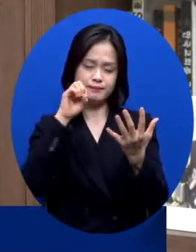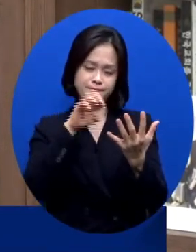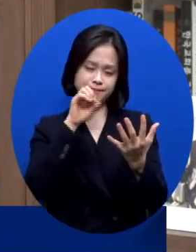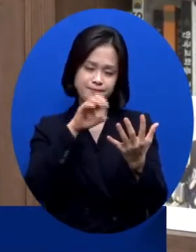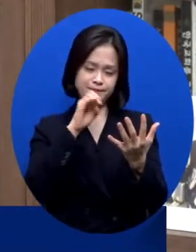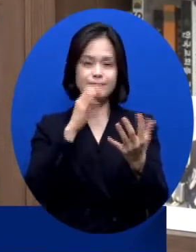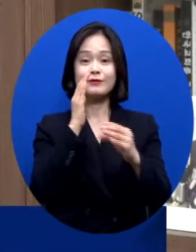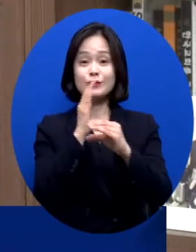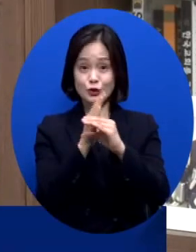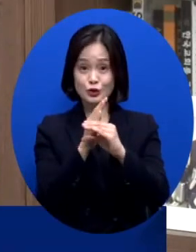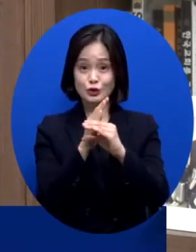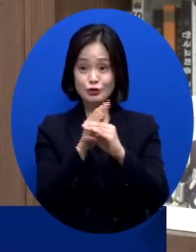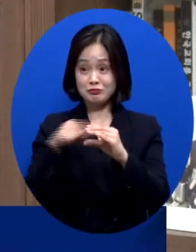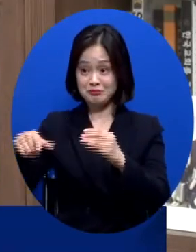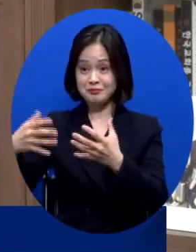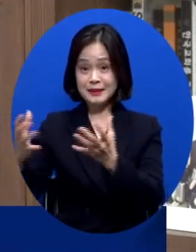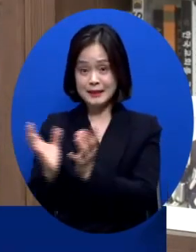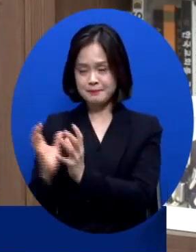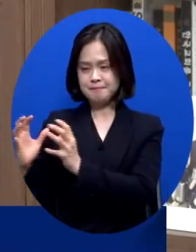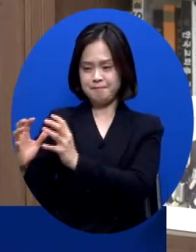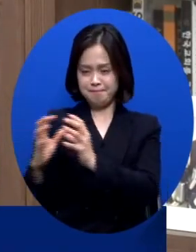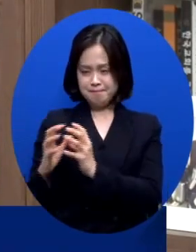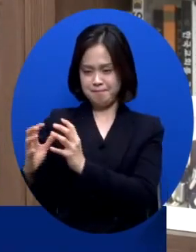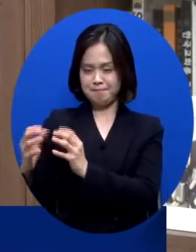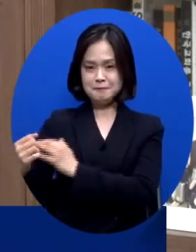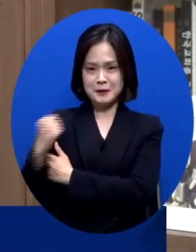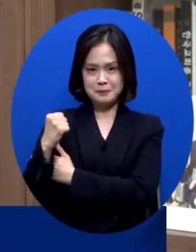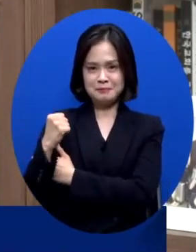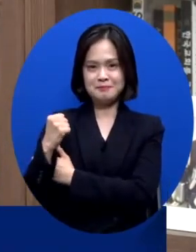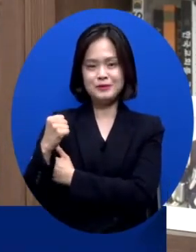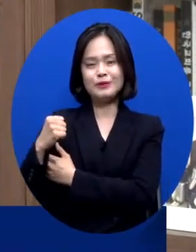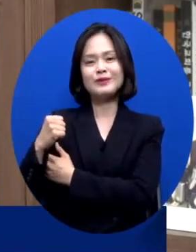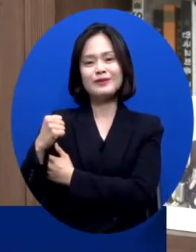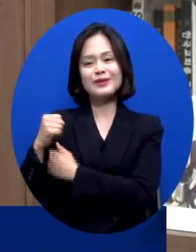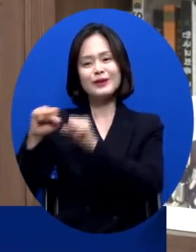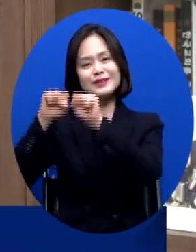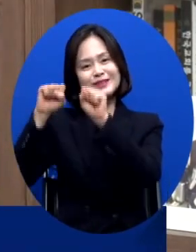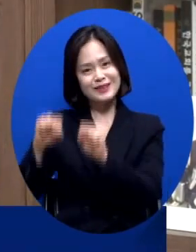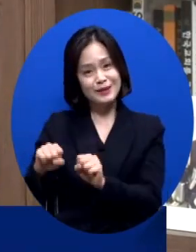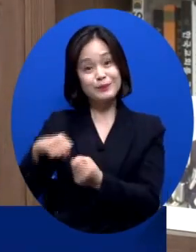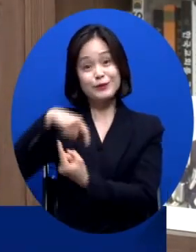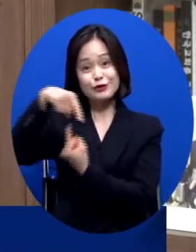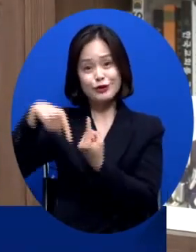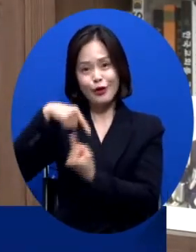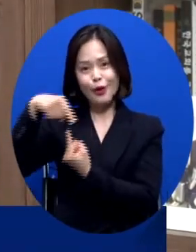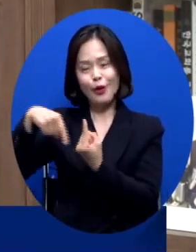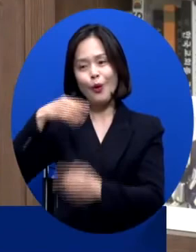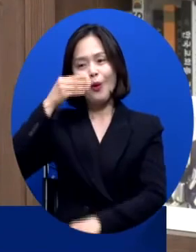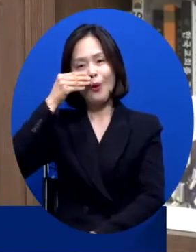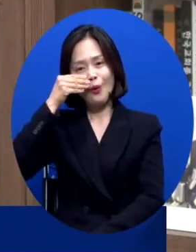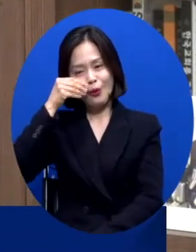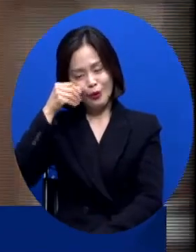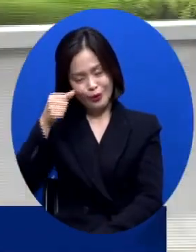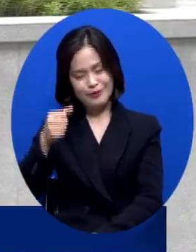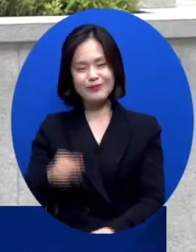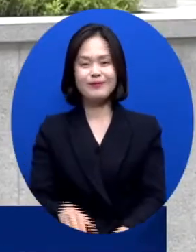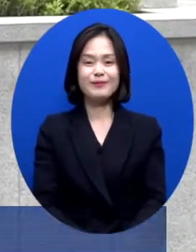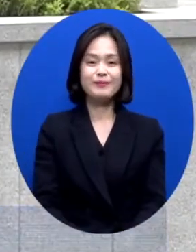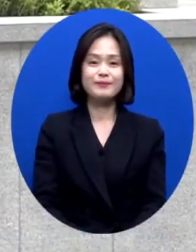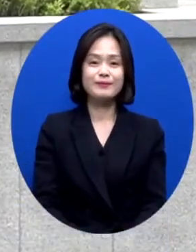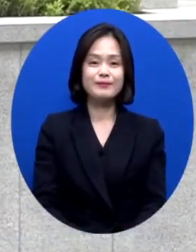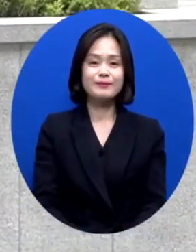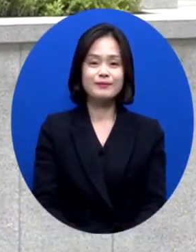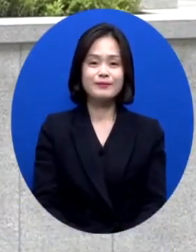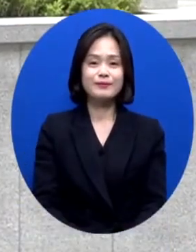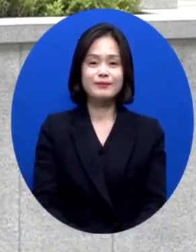굉장히 팀웍 또 탁월하고 그리고 어떤 전체적인 시스템이 잘 짜여진 푸른 교목실 하고 생각합니다